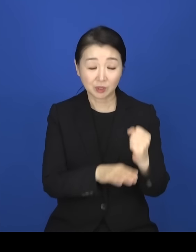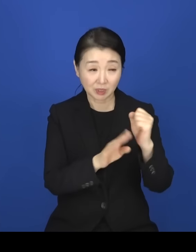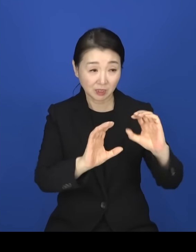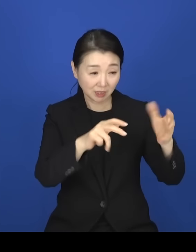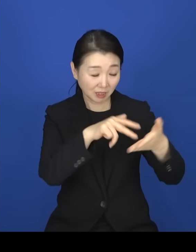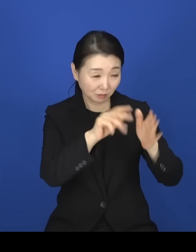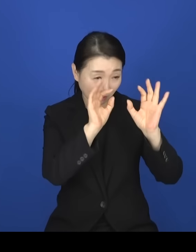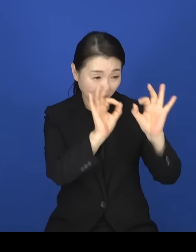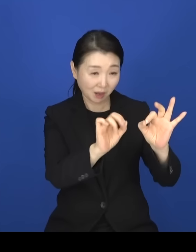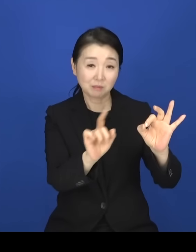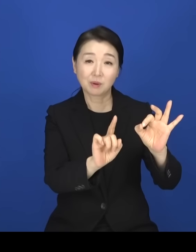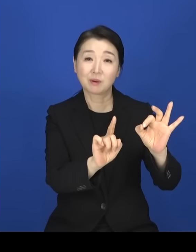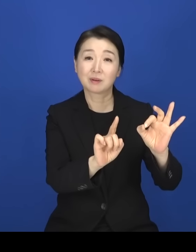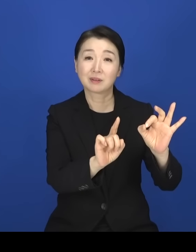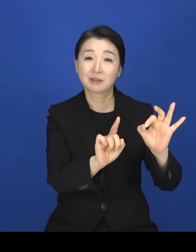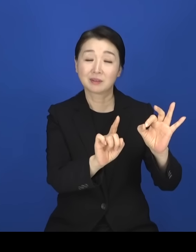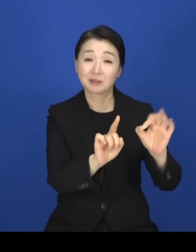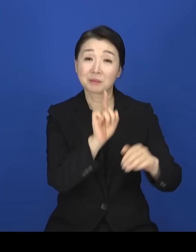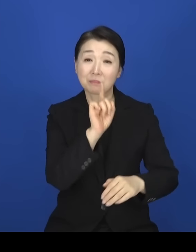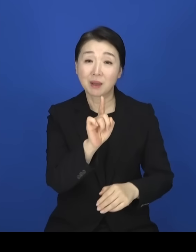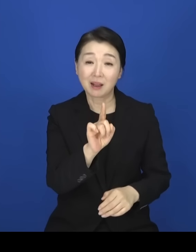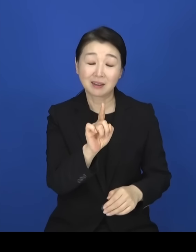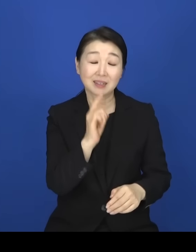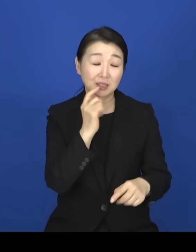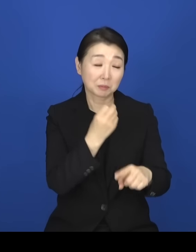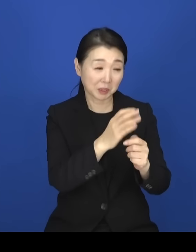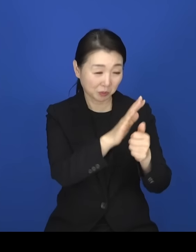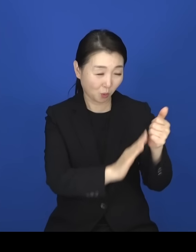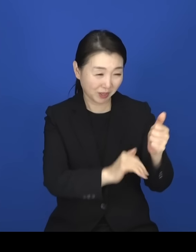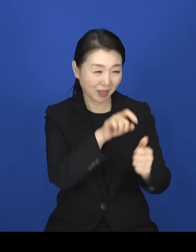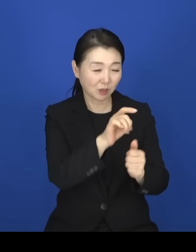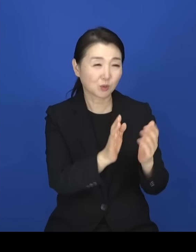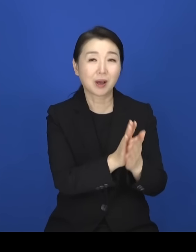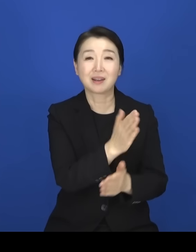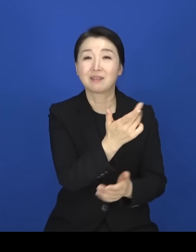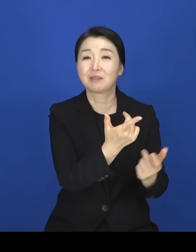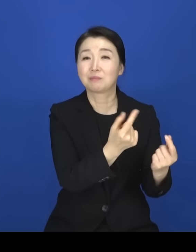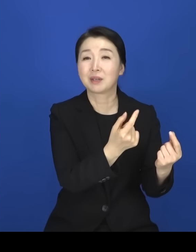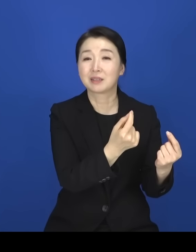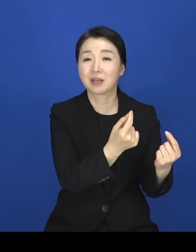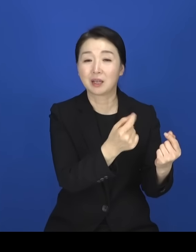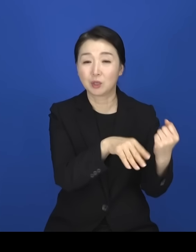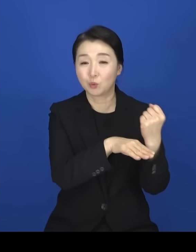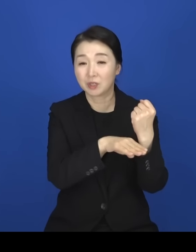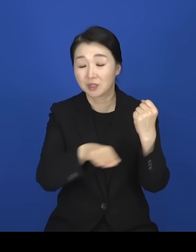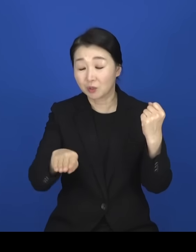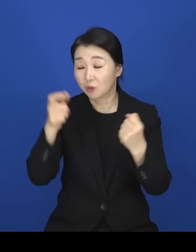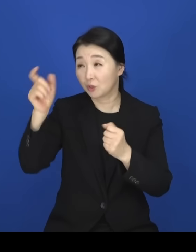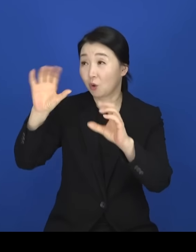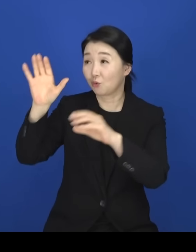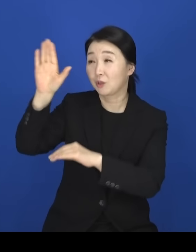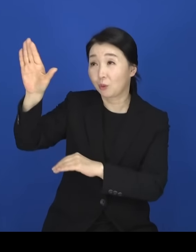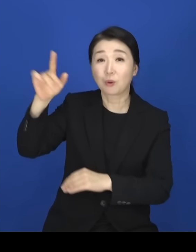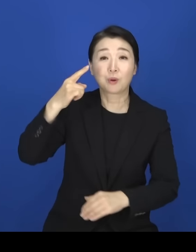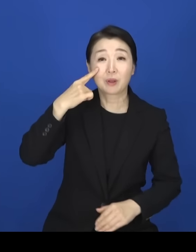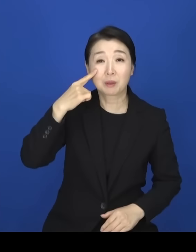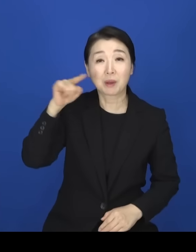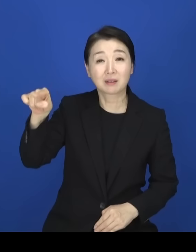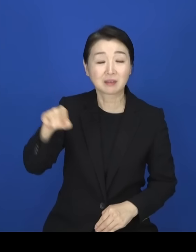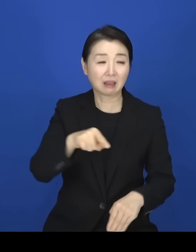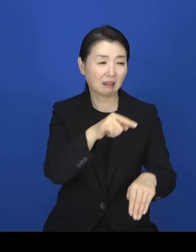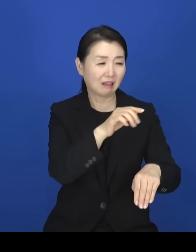눈으로 바라보면 네. 그 아까 얘기한 금색으로 도배된 그곳이 화려한 것인데 네. 우리가 기준을 천국에 두게 되면 그것이